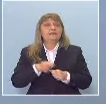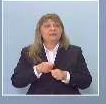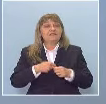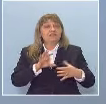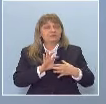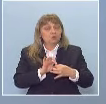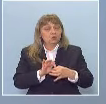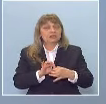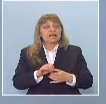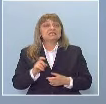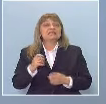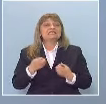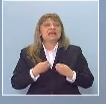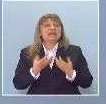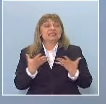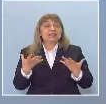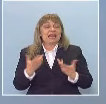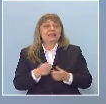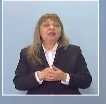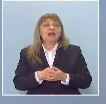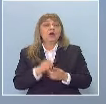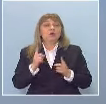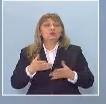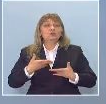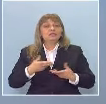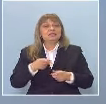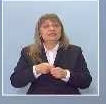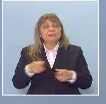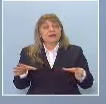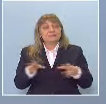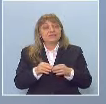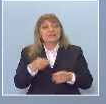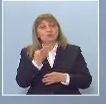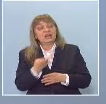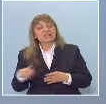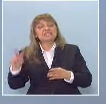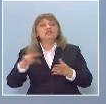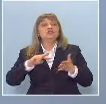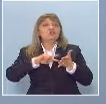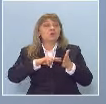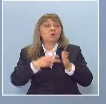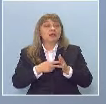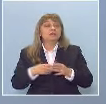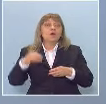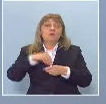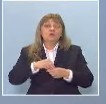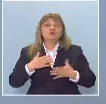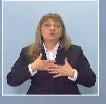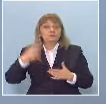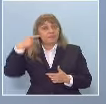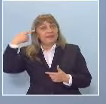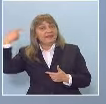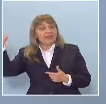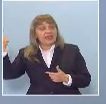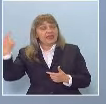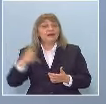с Greenpeace, които искат да изградим заедно различни проекти. Включително имаме идея за